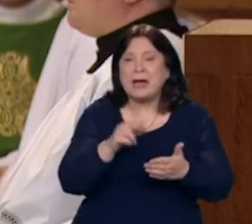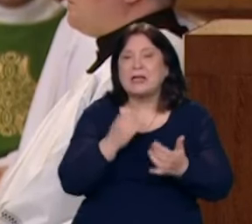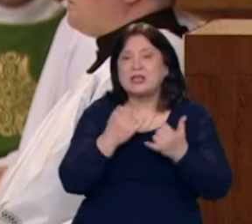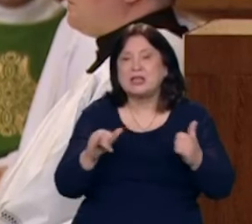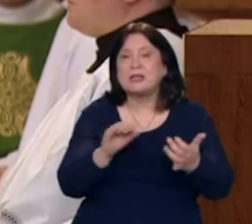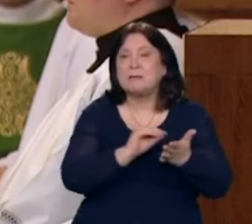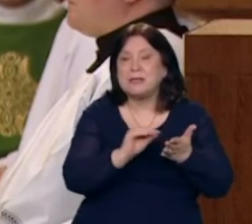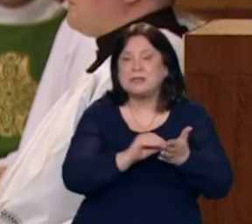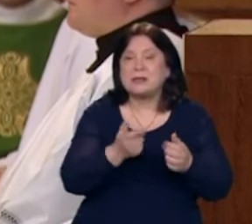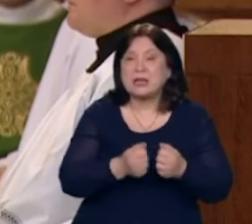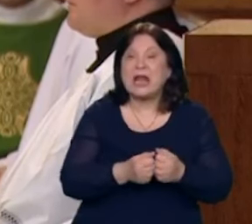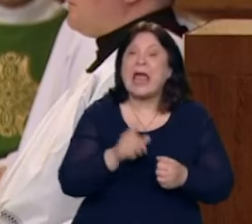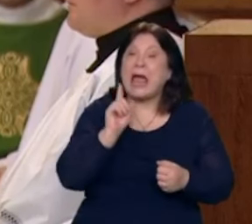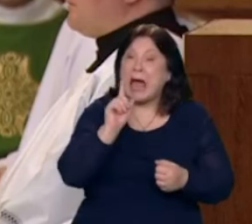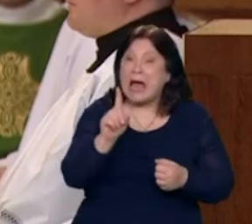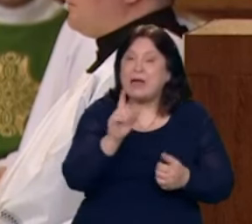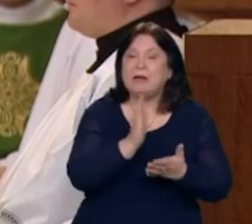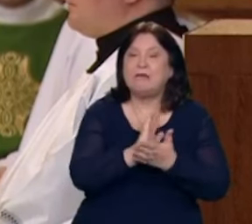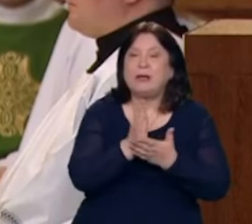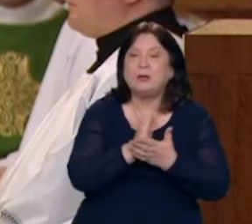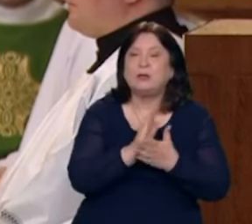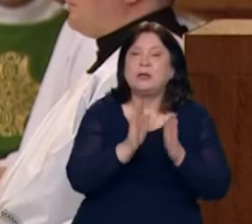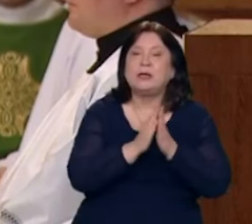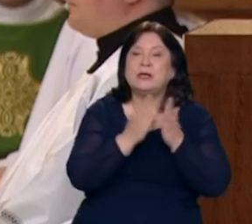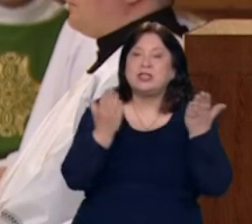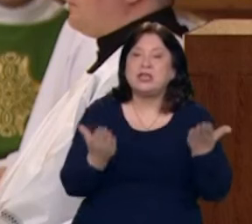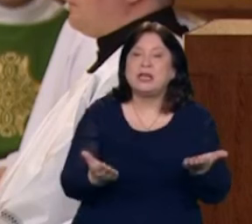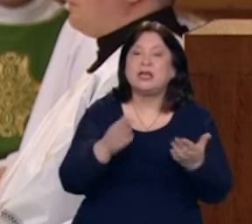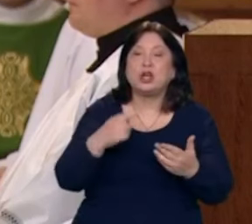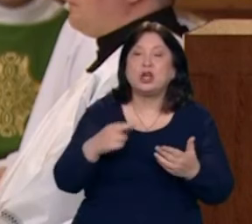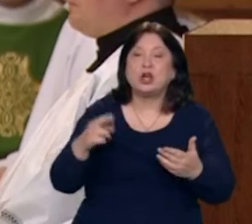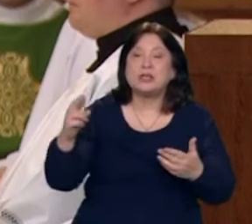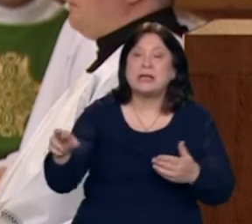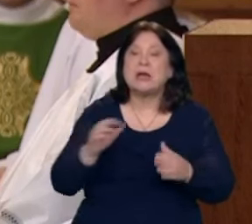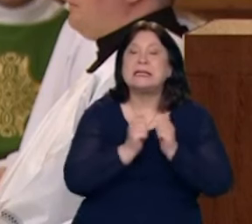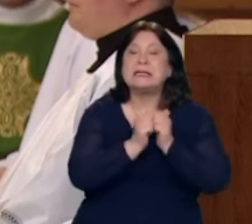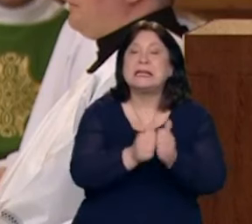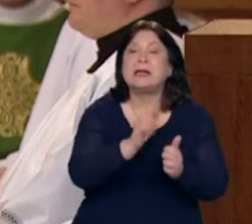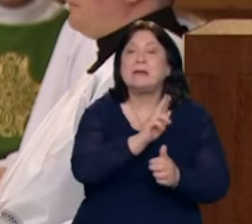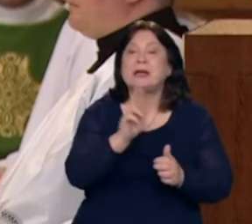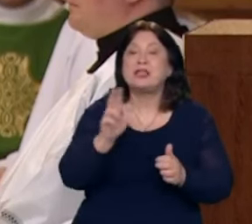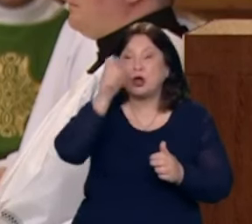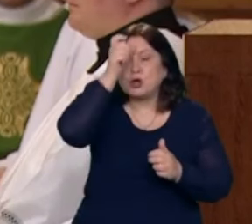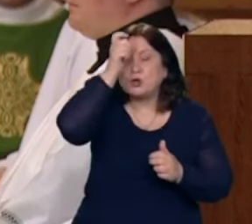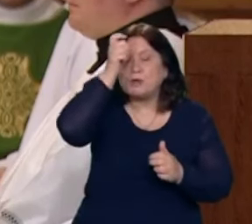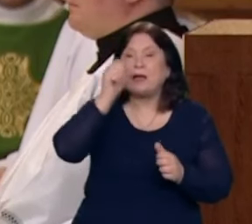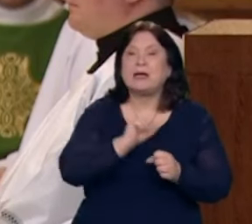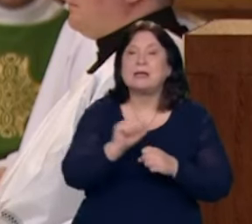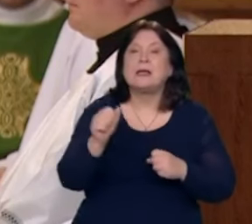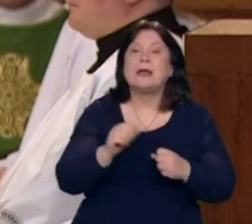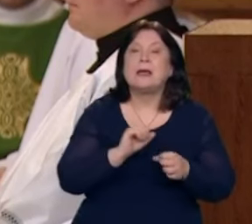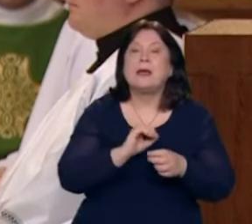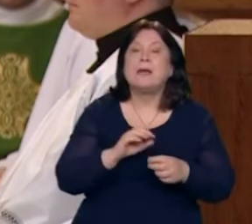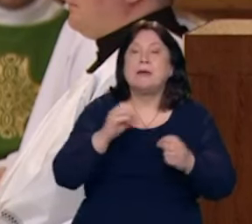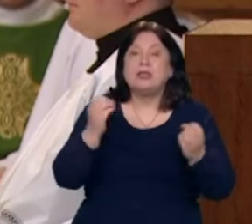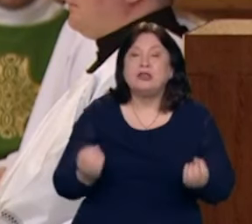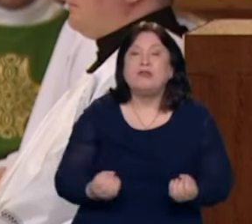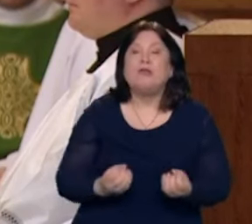jednak według księgi rodzaju zadaniem każdego człowieka jest być